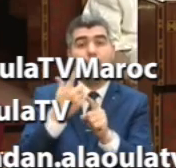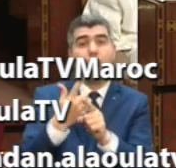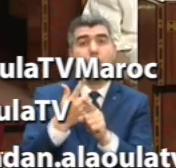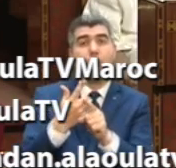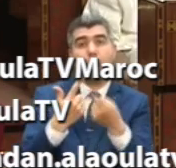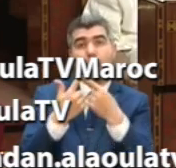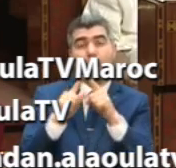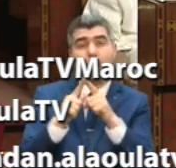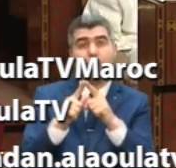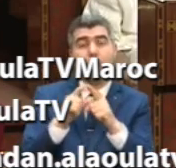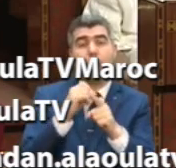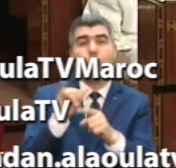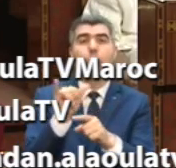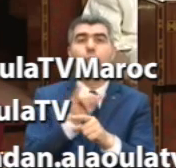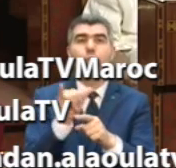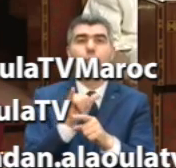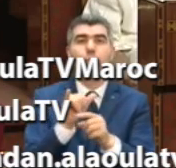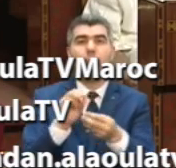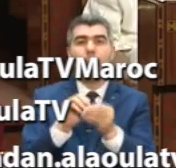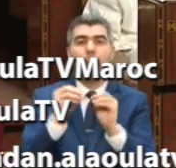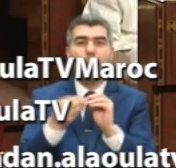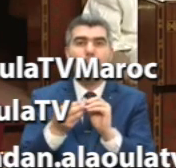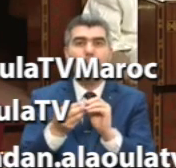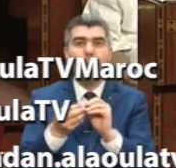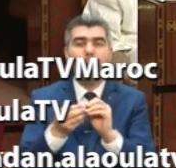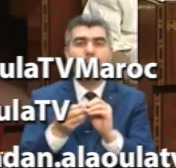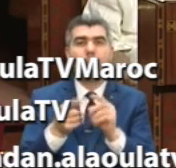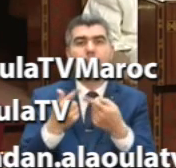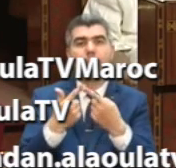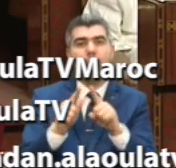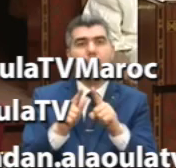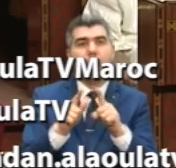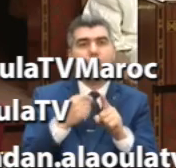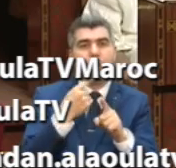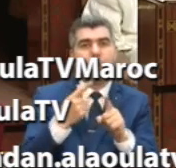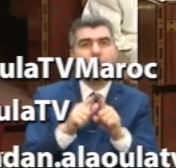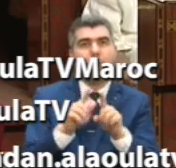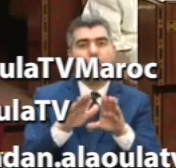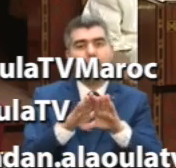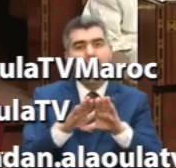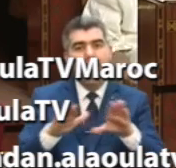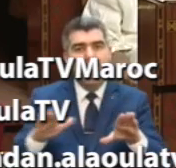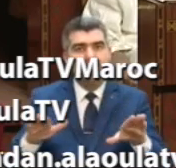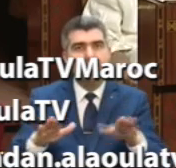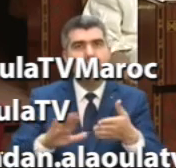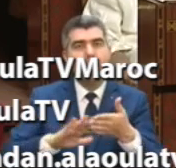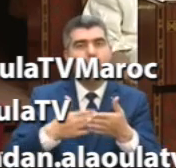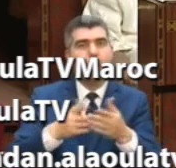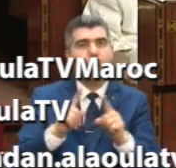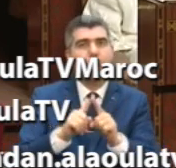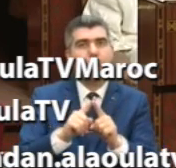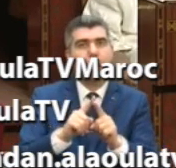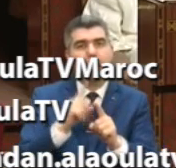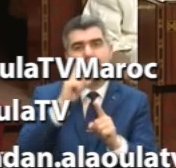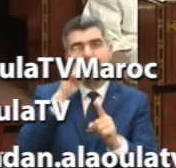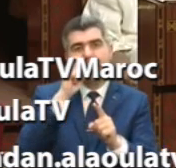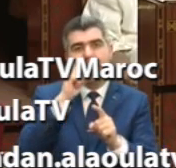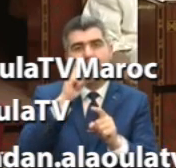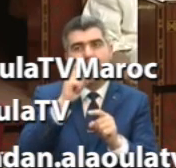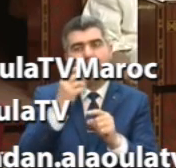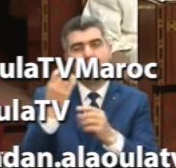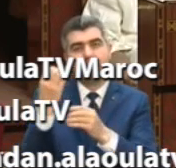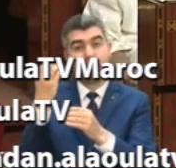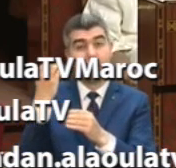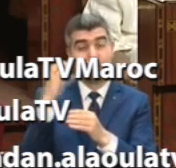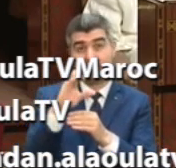الأصابع، الهدف ديالهم هو انهم يخلقوا البلبله والفتنه في الارض وفي البلاد عبر التصوير، واحد المشهد اللي ما عنده حتى شي علاقه